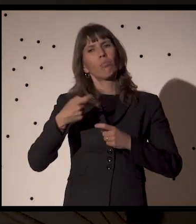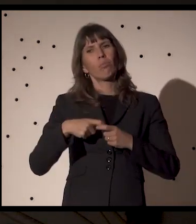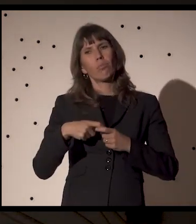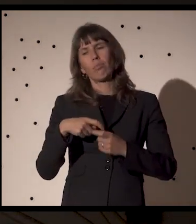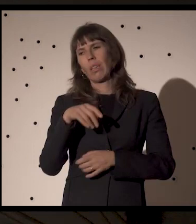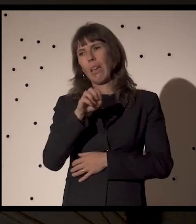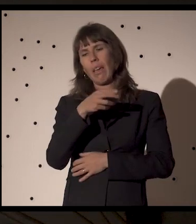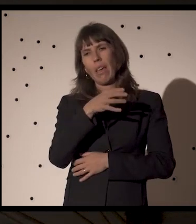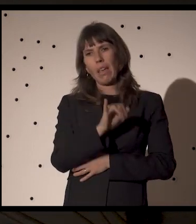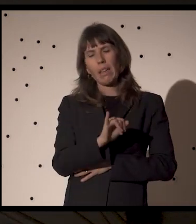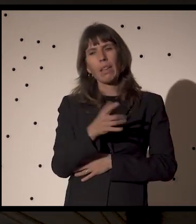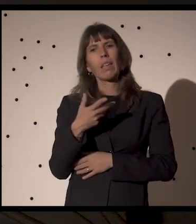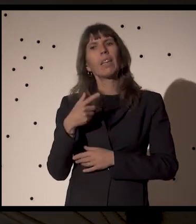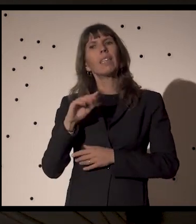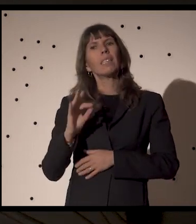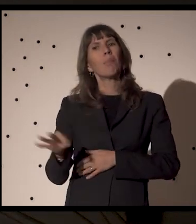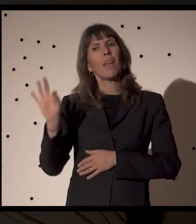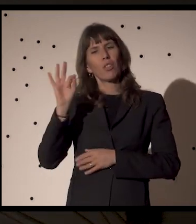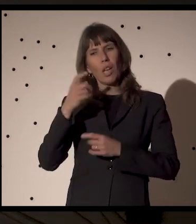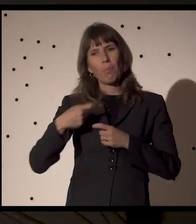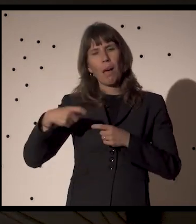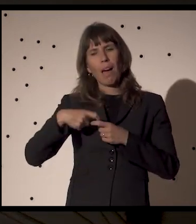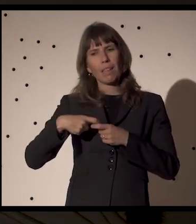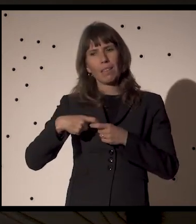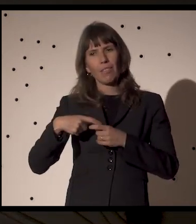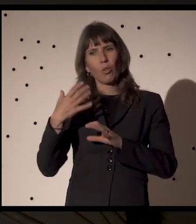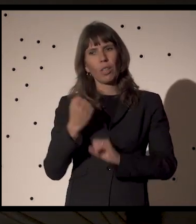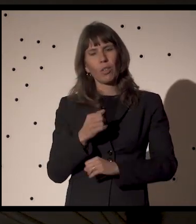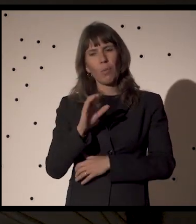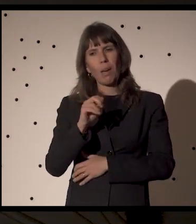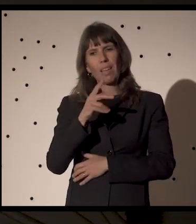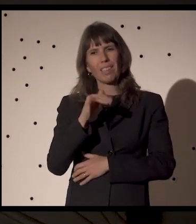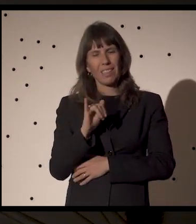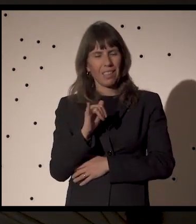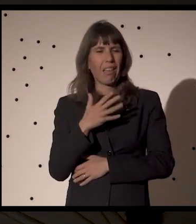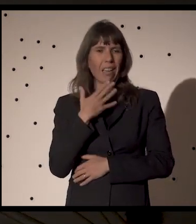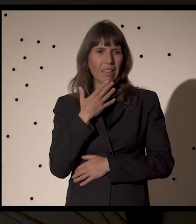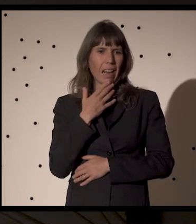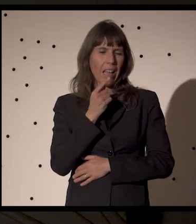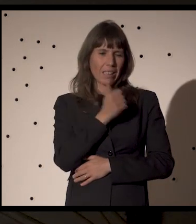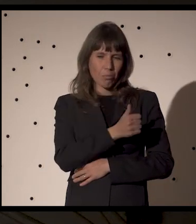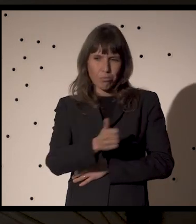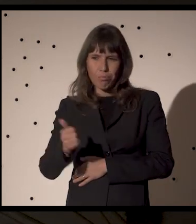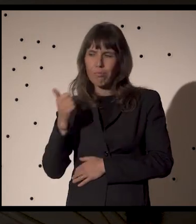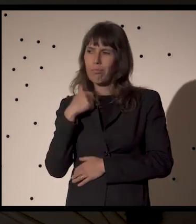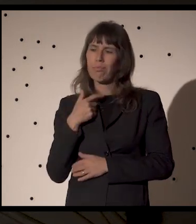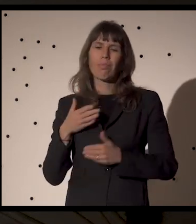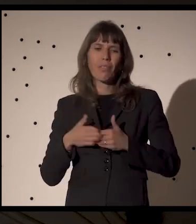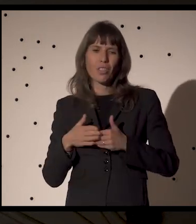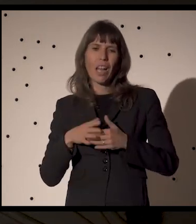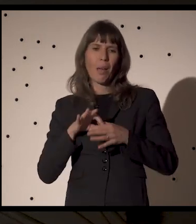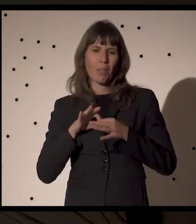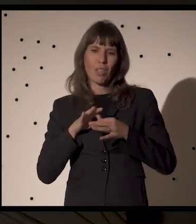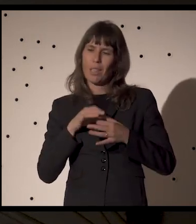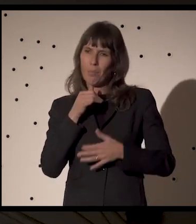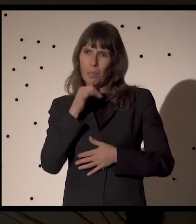fondazione Berti E perché ed anche la loro amicizia e vicinanza ci sono sempre preziose e grazie Poi a